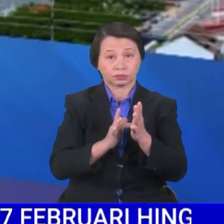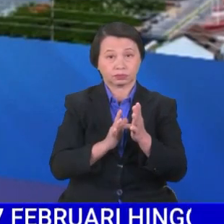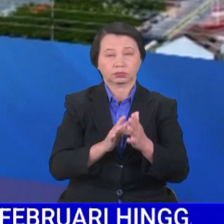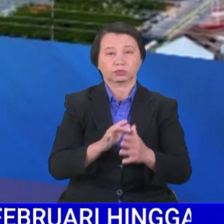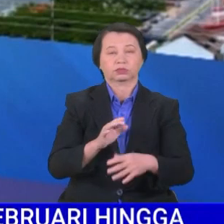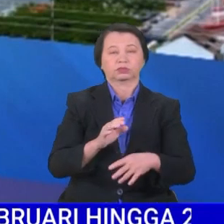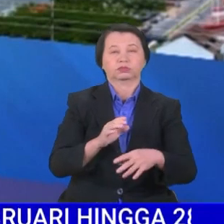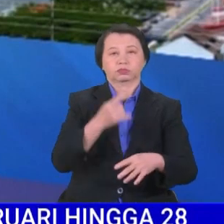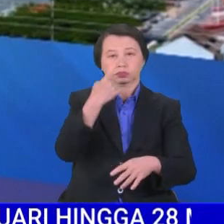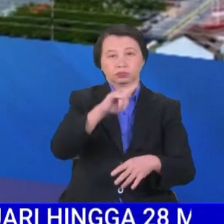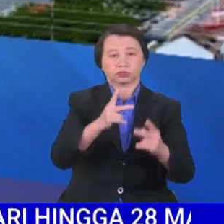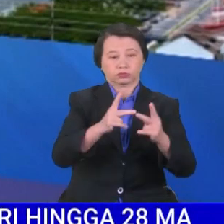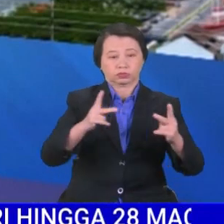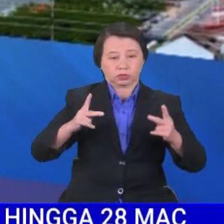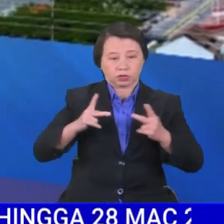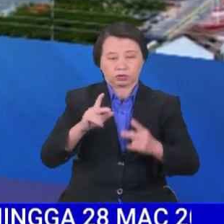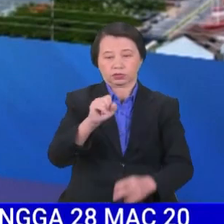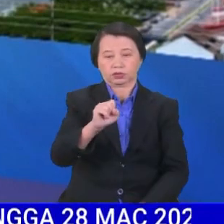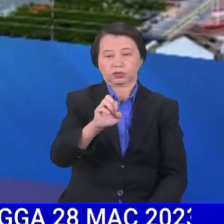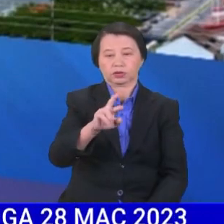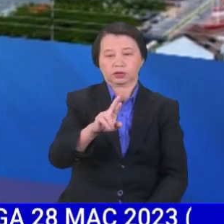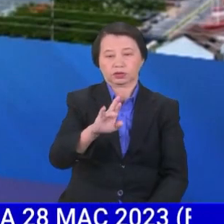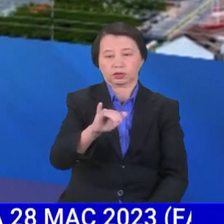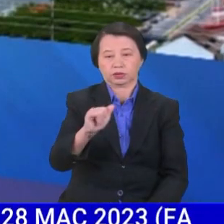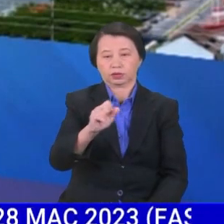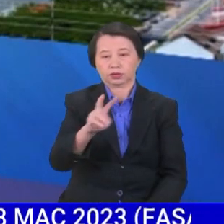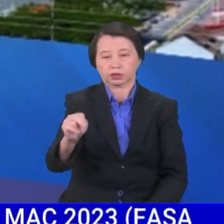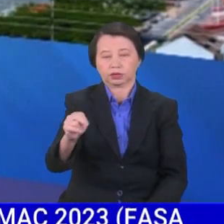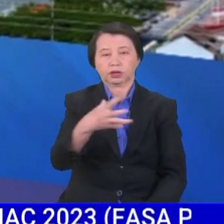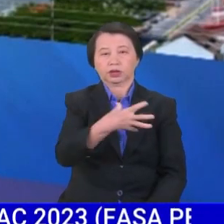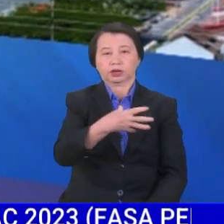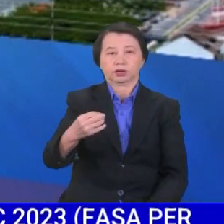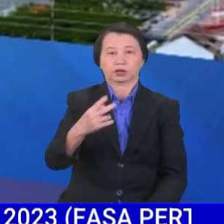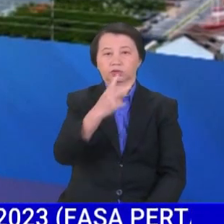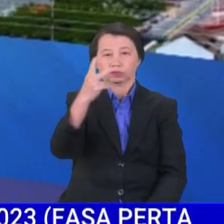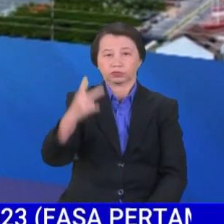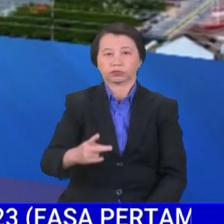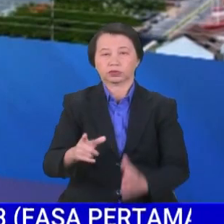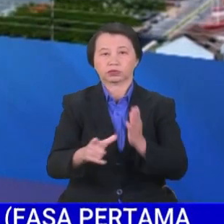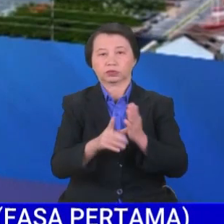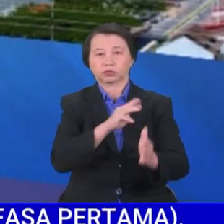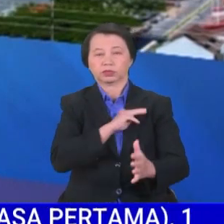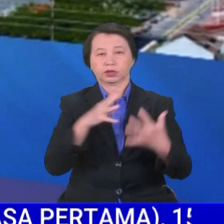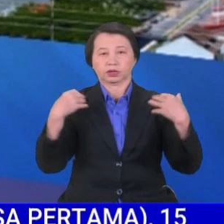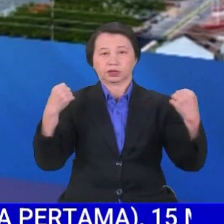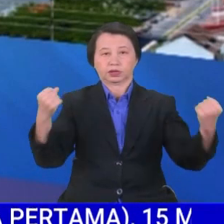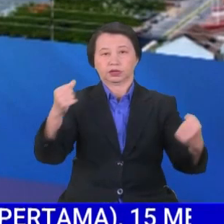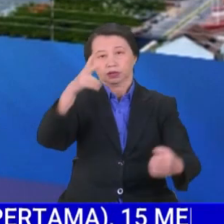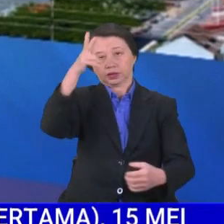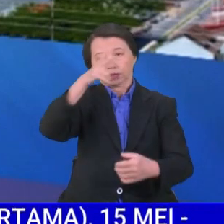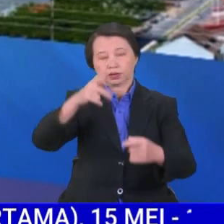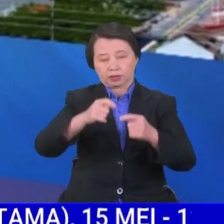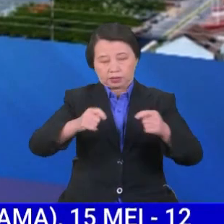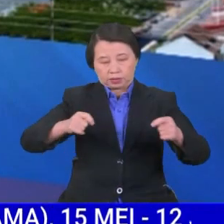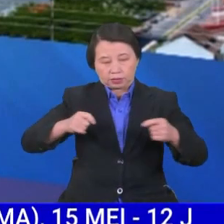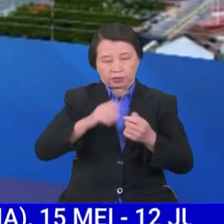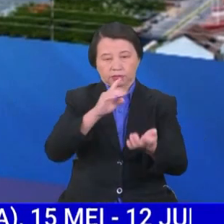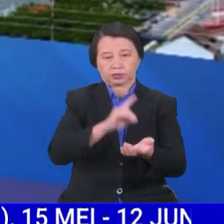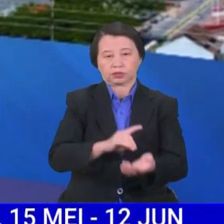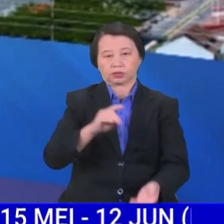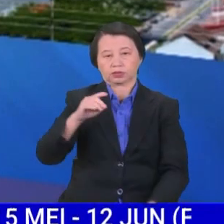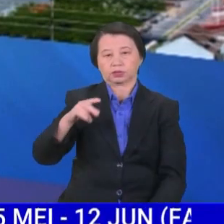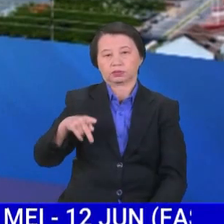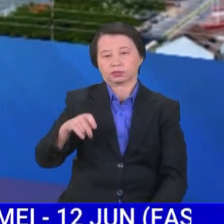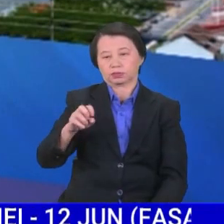Roman Katolik bagi kawasan Surya dan kucing timbalan Menteri Kesehatan awam Perumahan dan kerajaan tempatan Datuk dokter